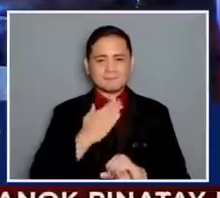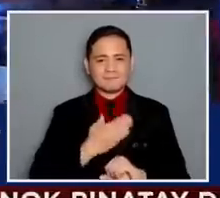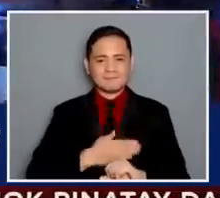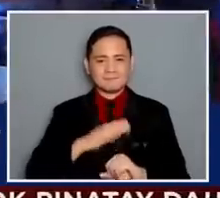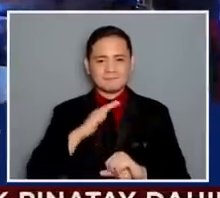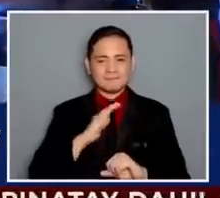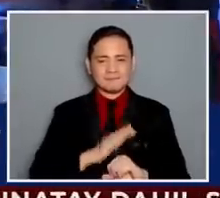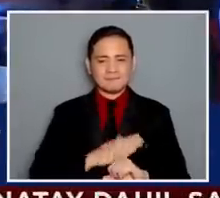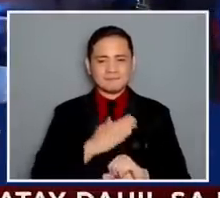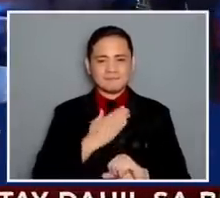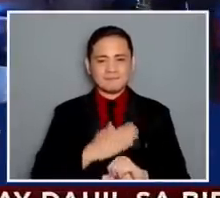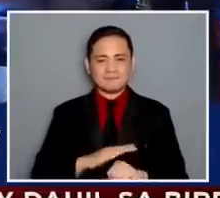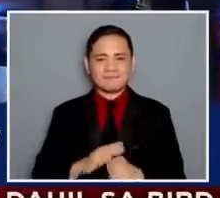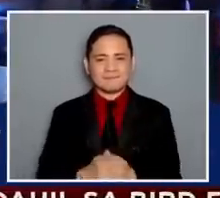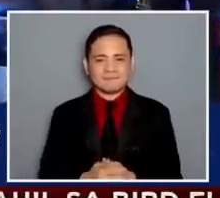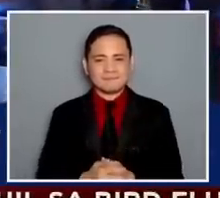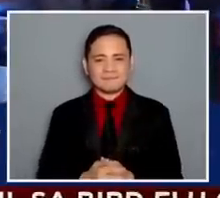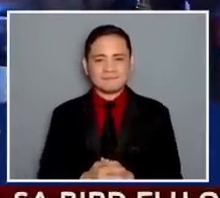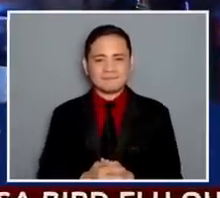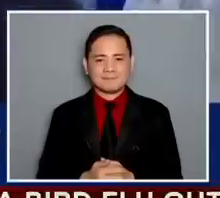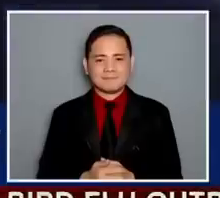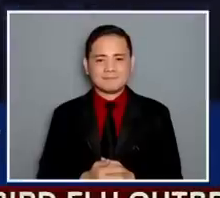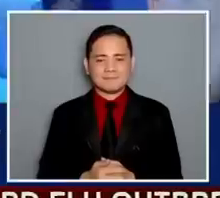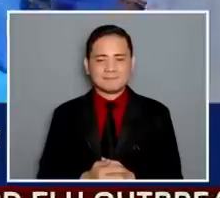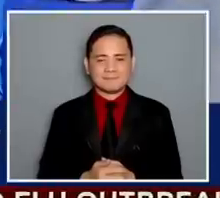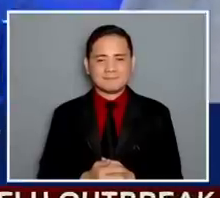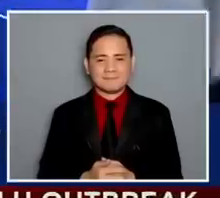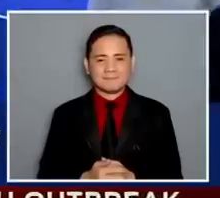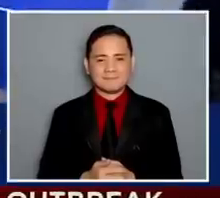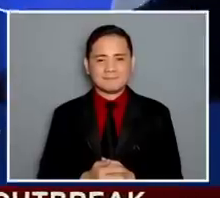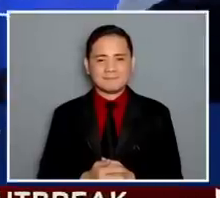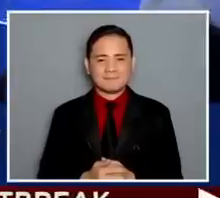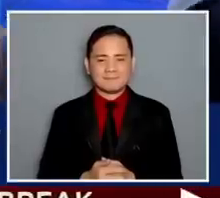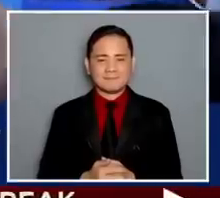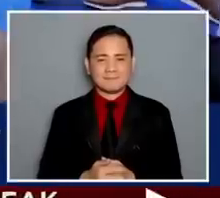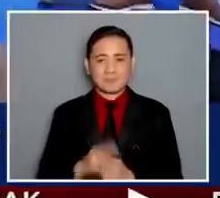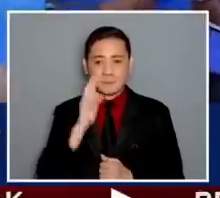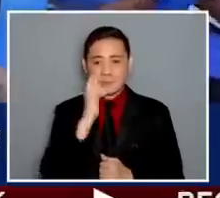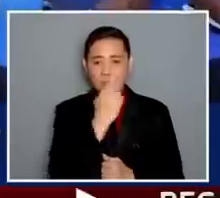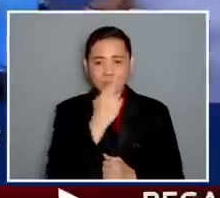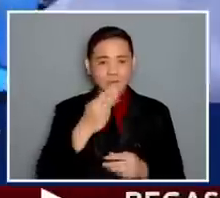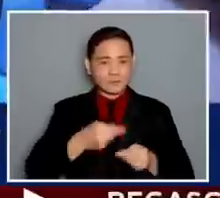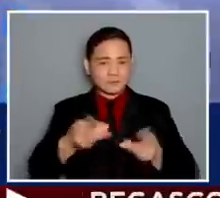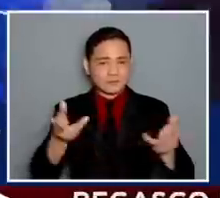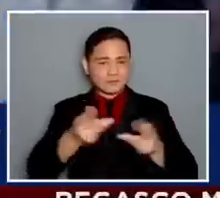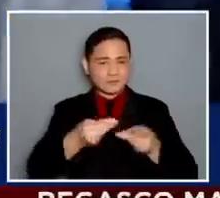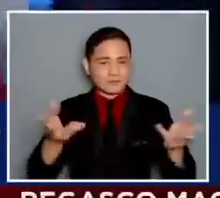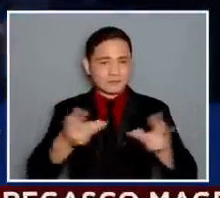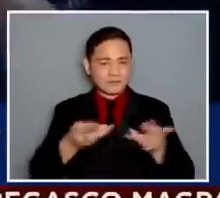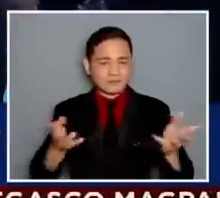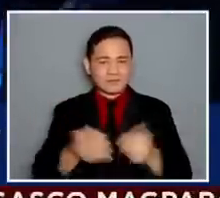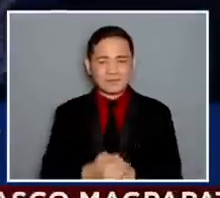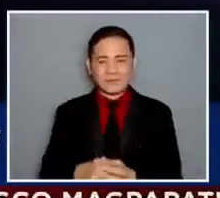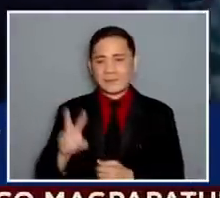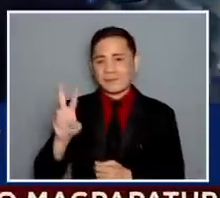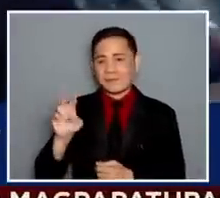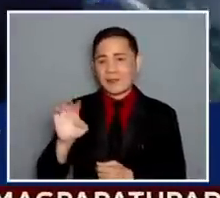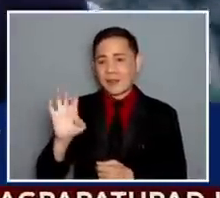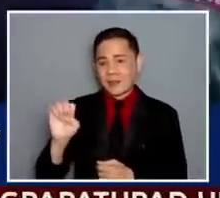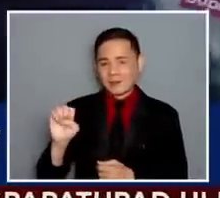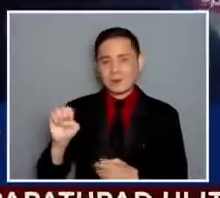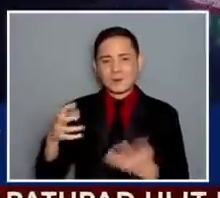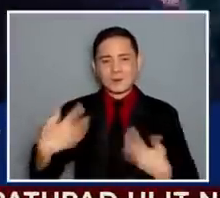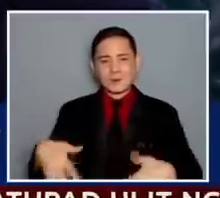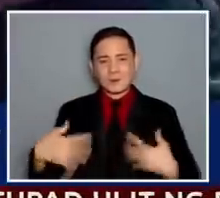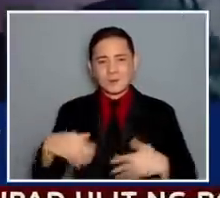Meron din siyempre sa mga constituents, kumbigil ng mga parosas! Parosas tayo! Parosas! Parosas! Si Vice Ganda naman namigay ng roses